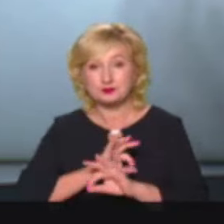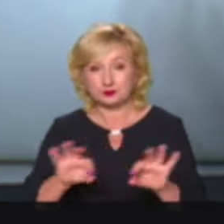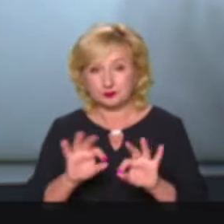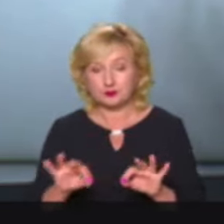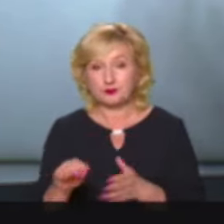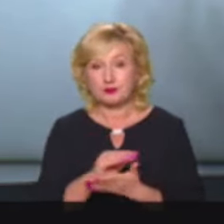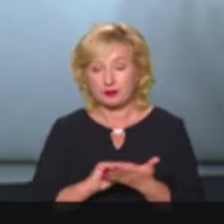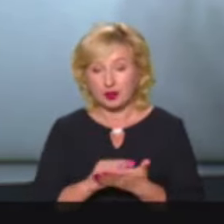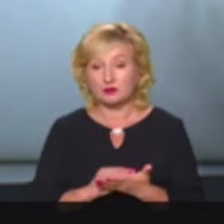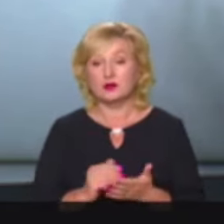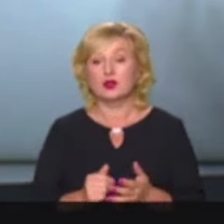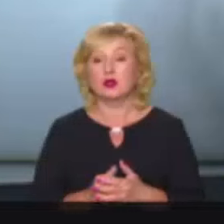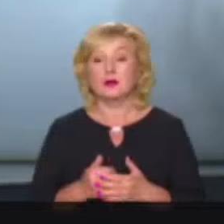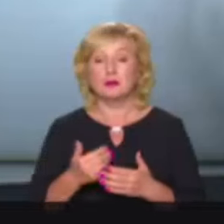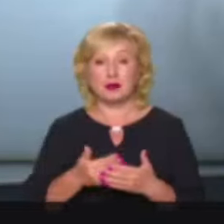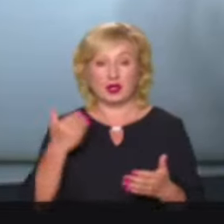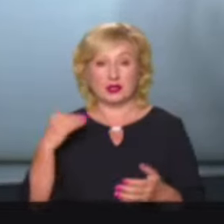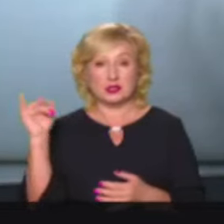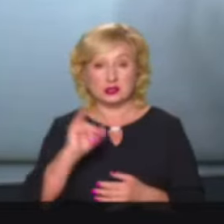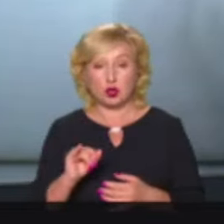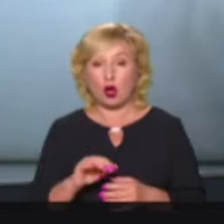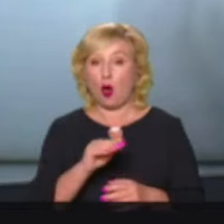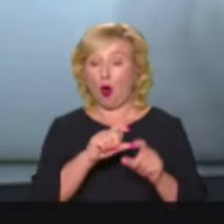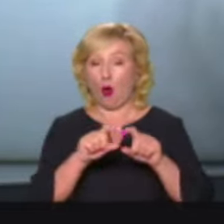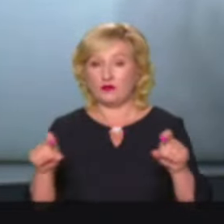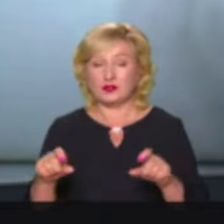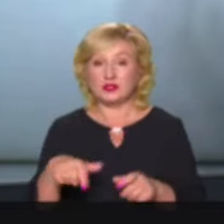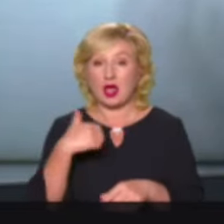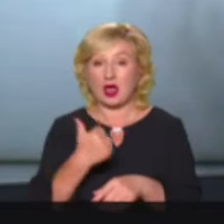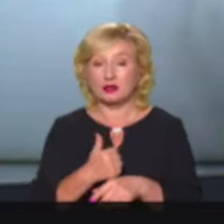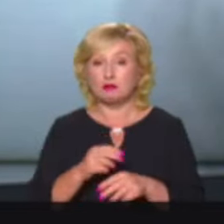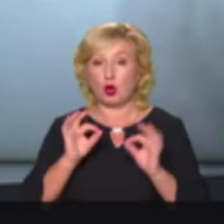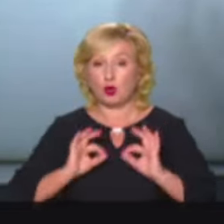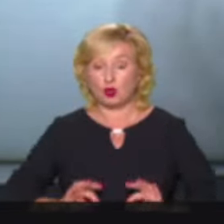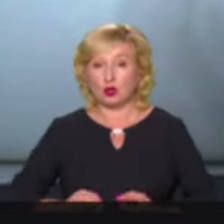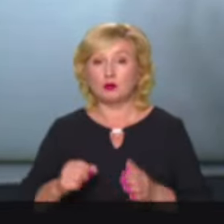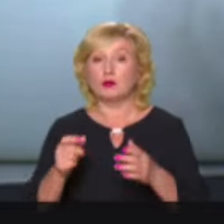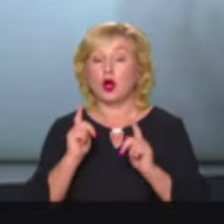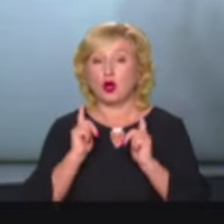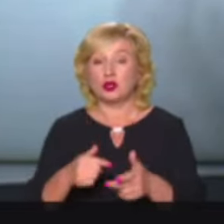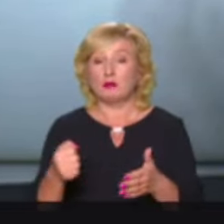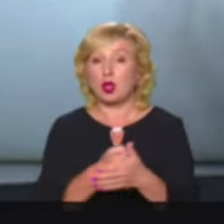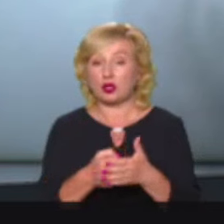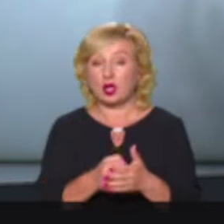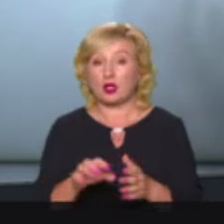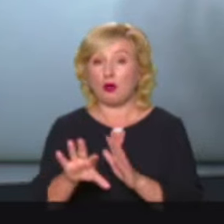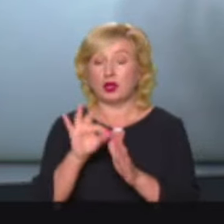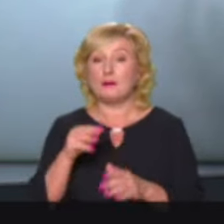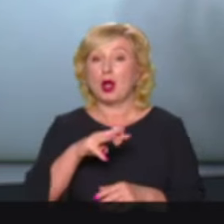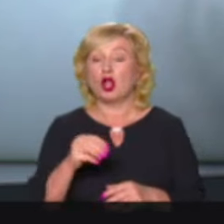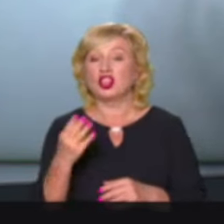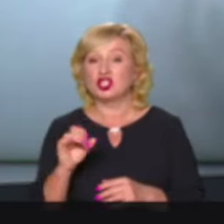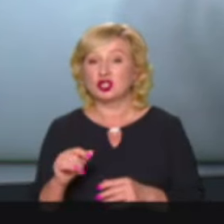розповідаю перед історією. Офіс Генпрокурора погодив клопотання щодо обрання Миколи Тищенка